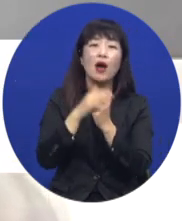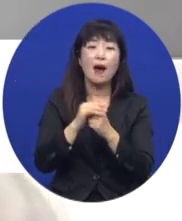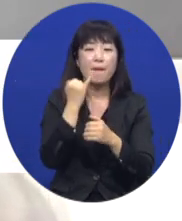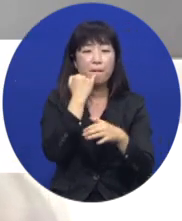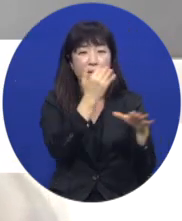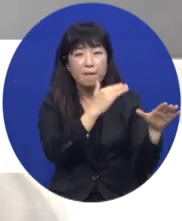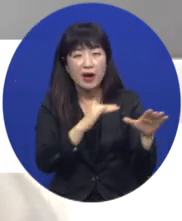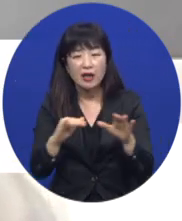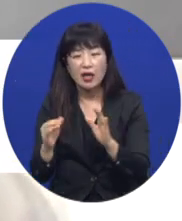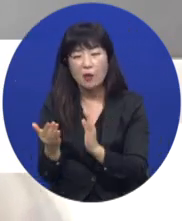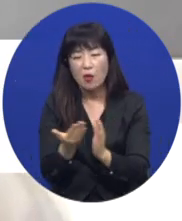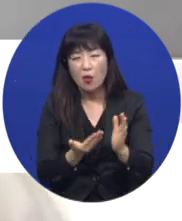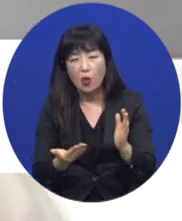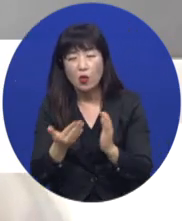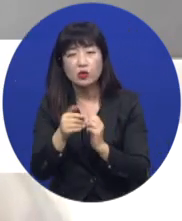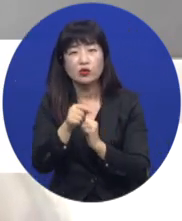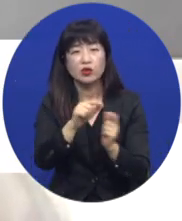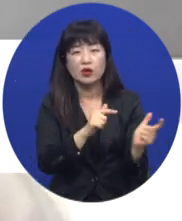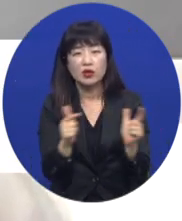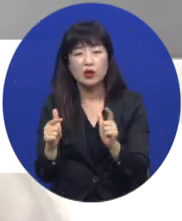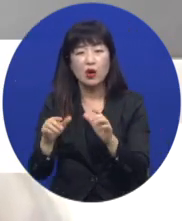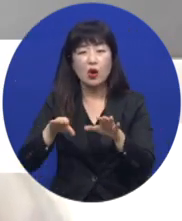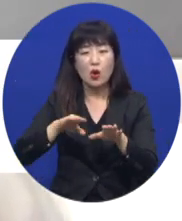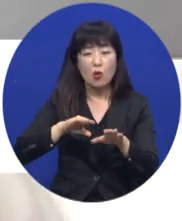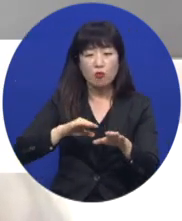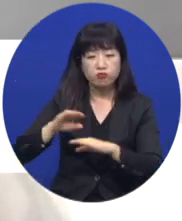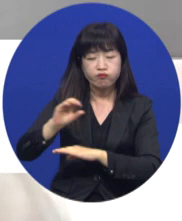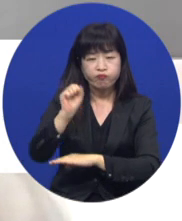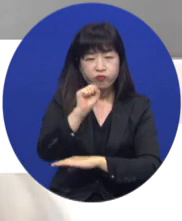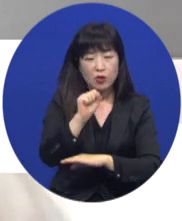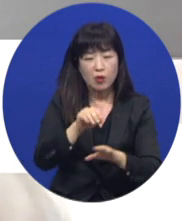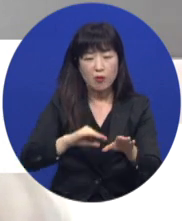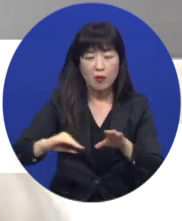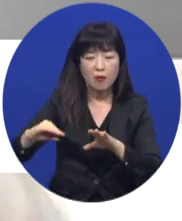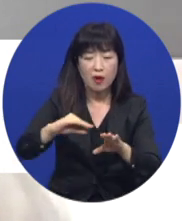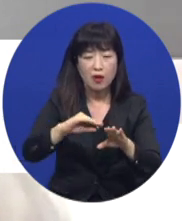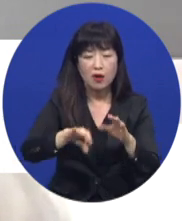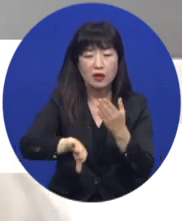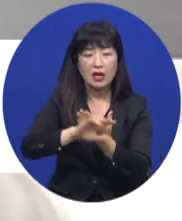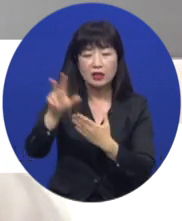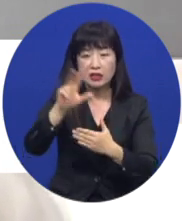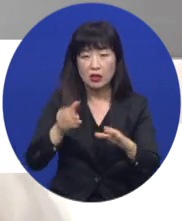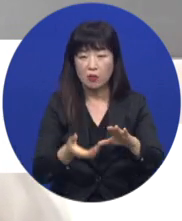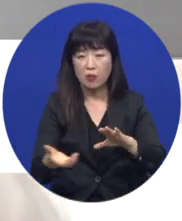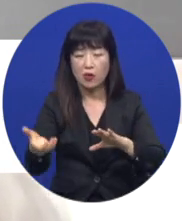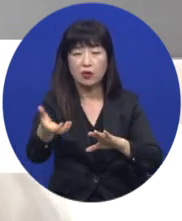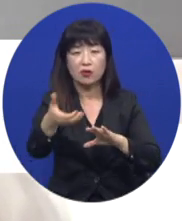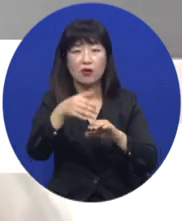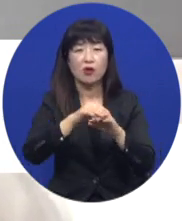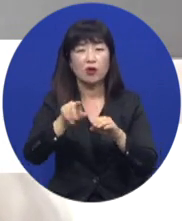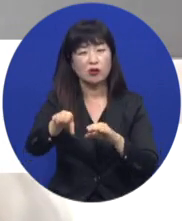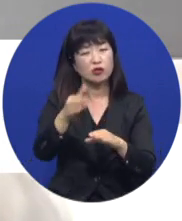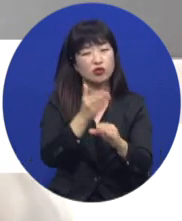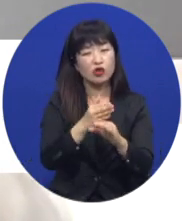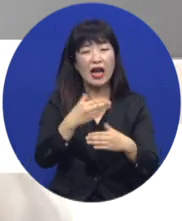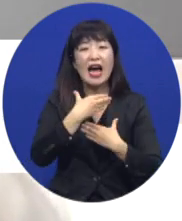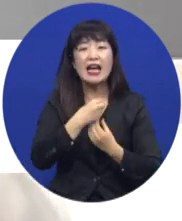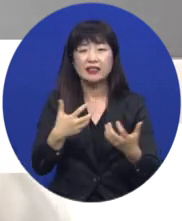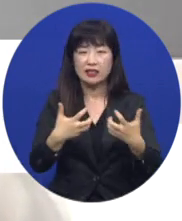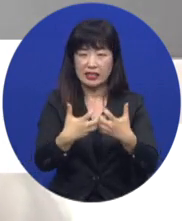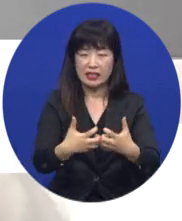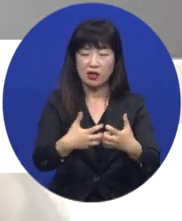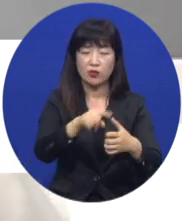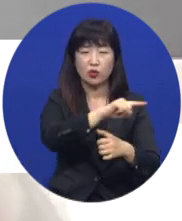그 다음은 호수 이렇게 뭔가 도로에서 부터 접점이 끊게 하시고 다른 지역으로 이동하는 그런 가운데 있는 안전시설 을 그